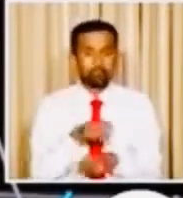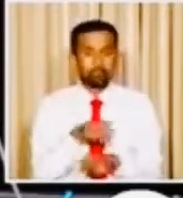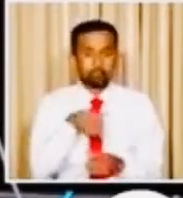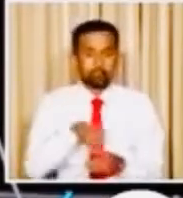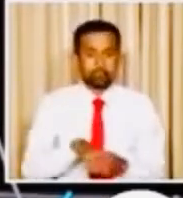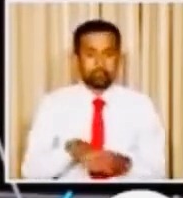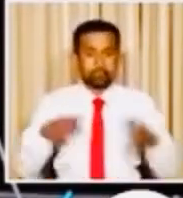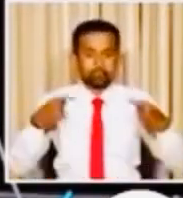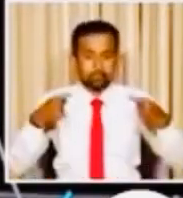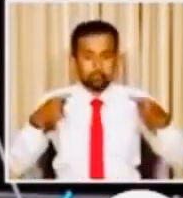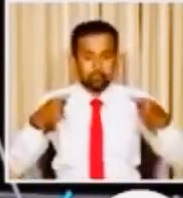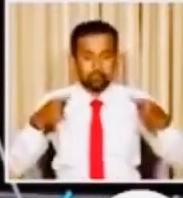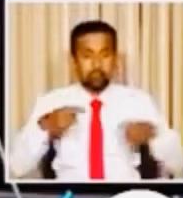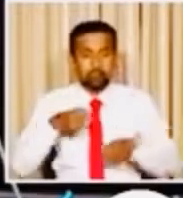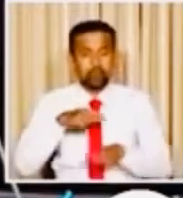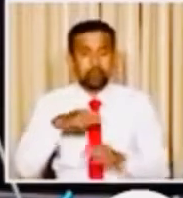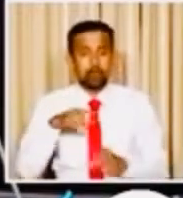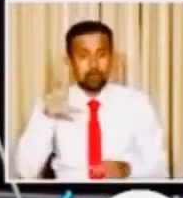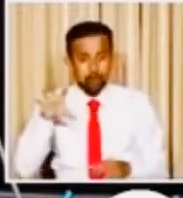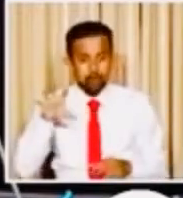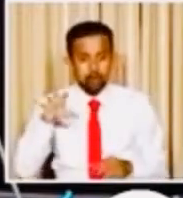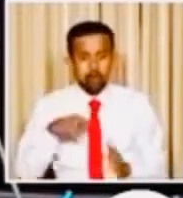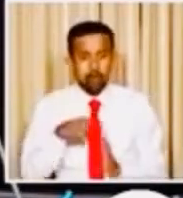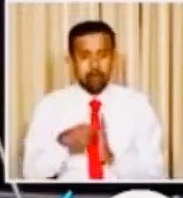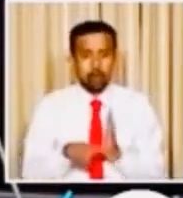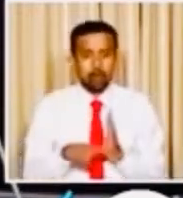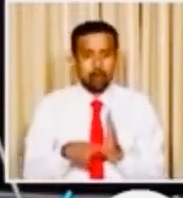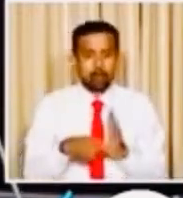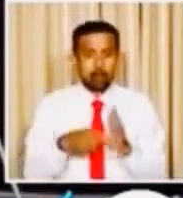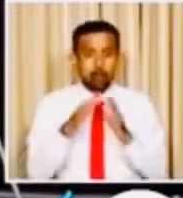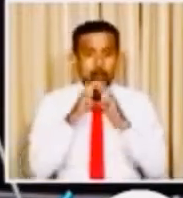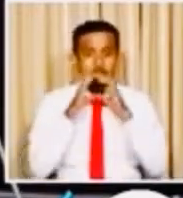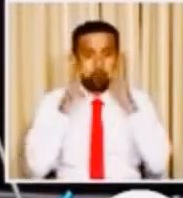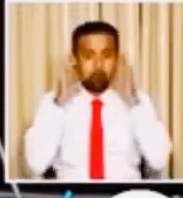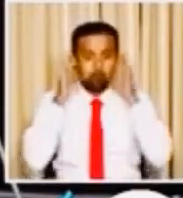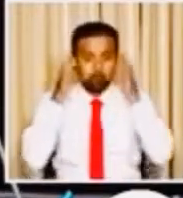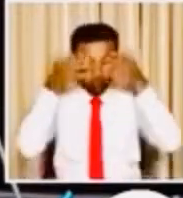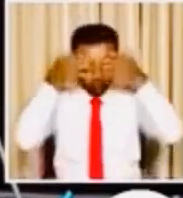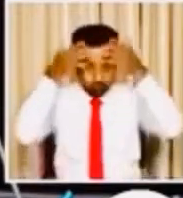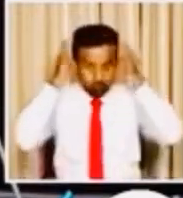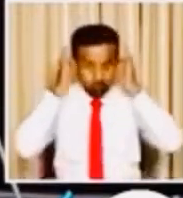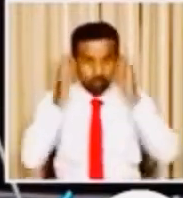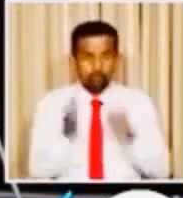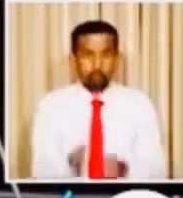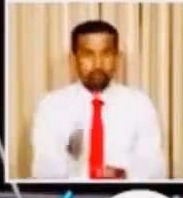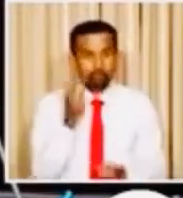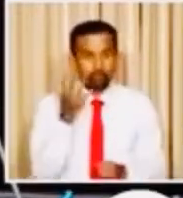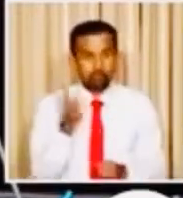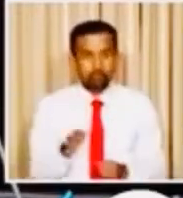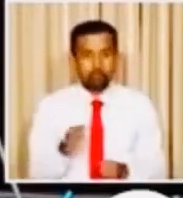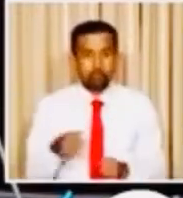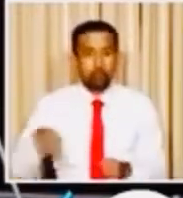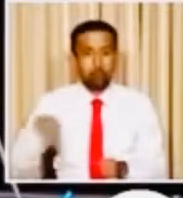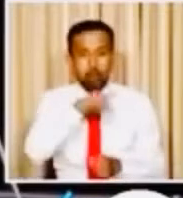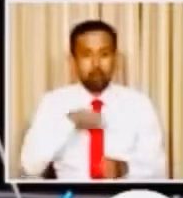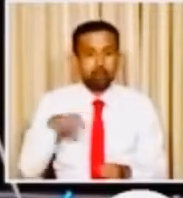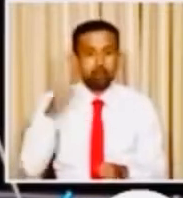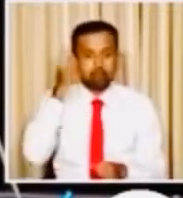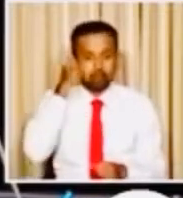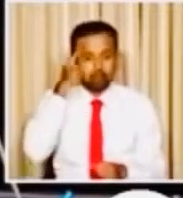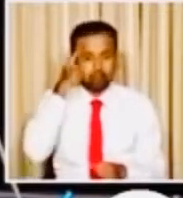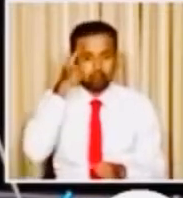යුද්ධයක් පැවතිච්ච රටක් නිසා අපේ රටේ ෆුල් ෆේස් හෙල්මට් එක තහනම් කළා. මොකද අපි සිල් දනාම දන්න